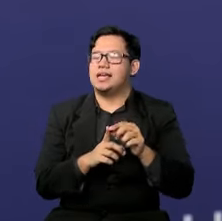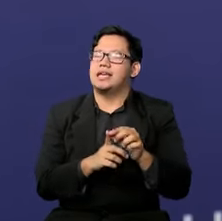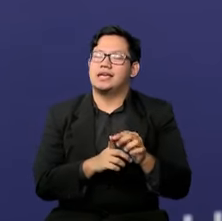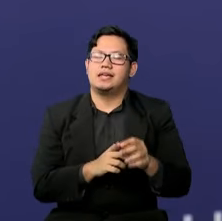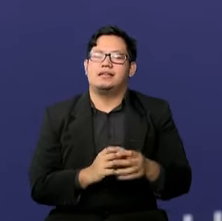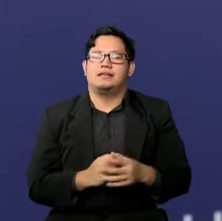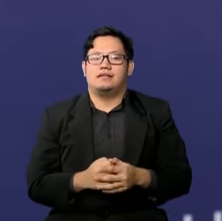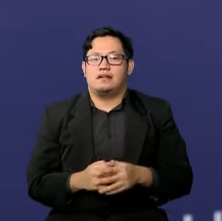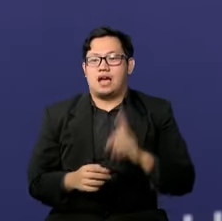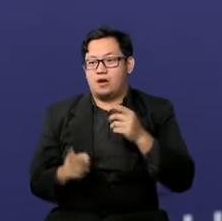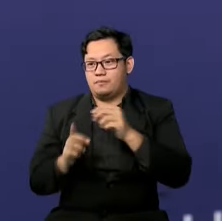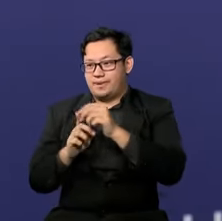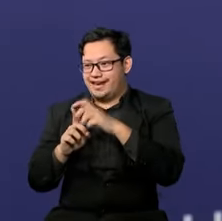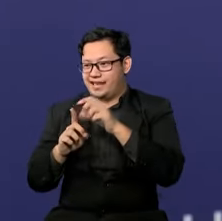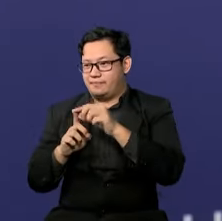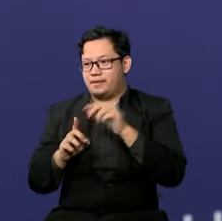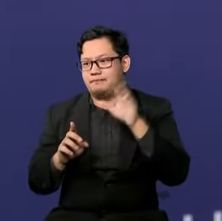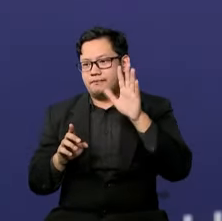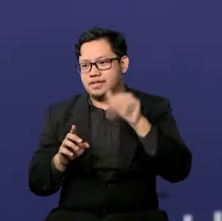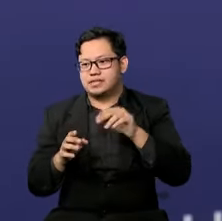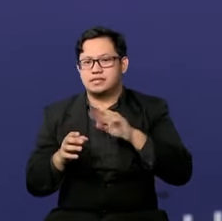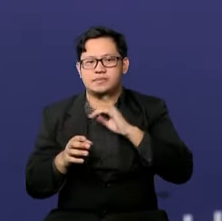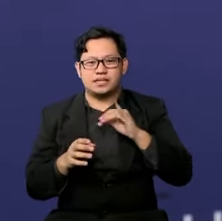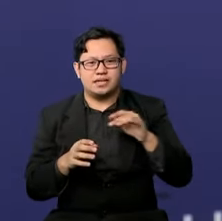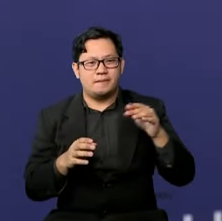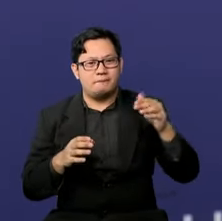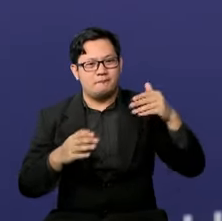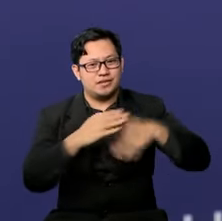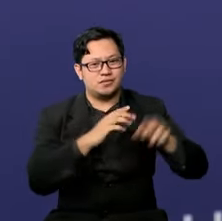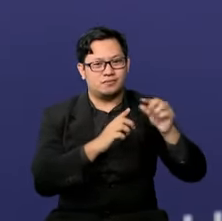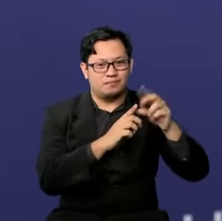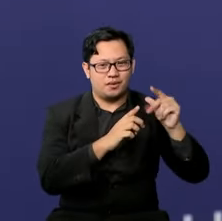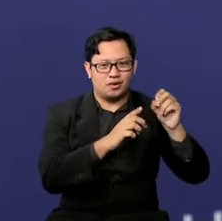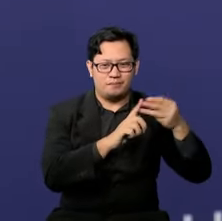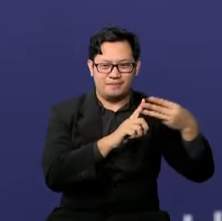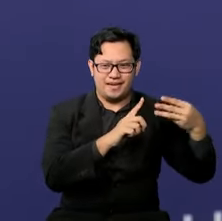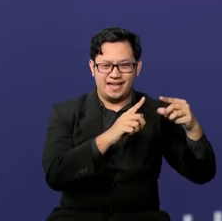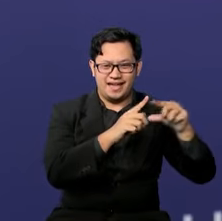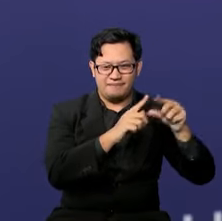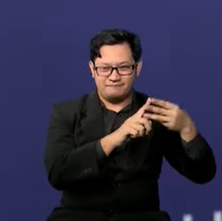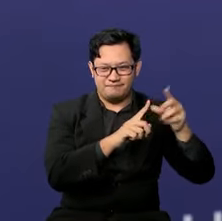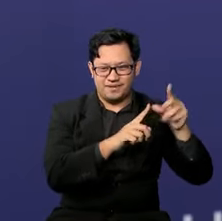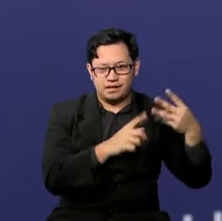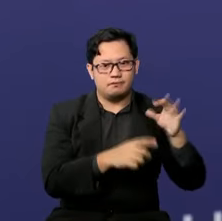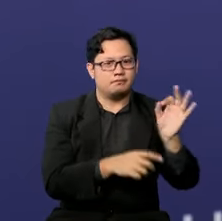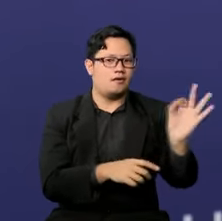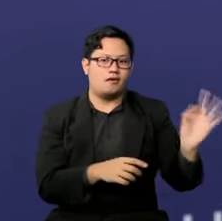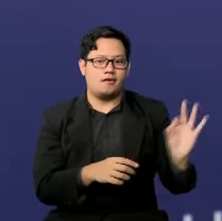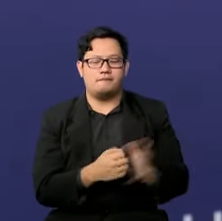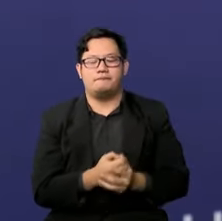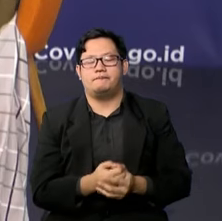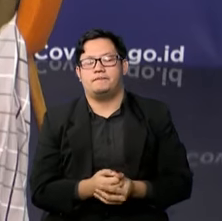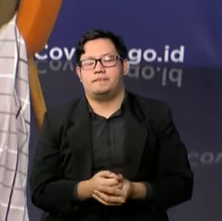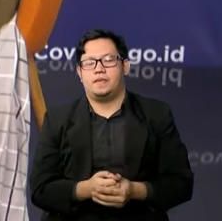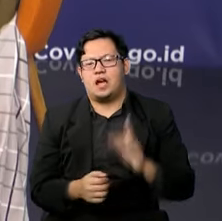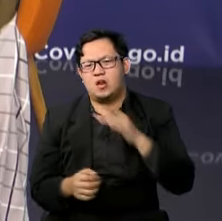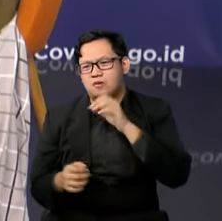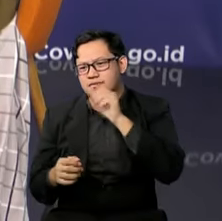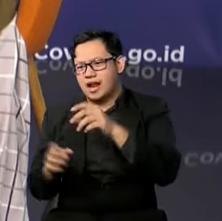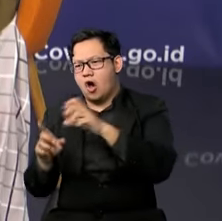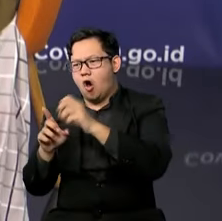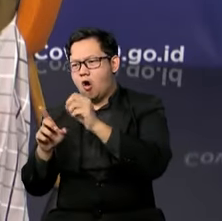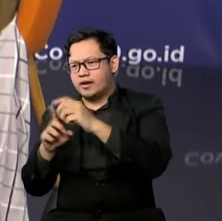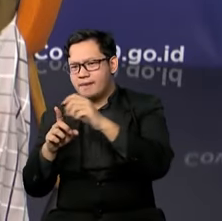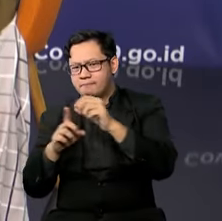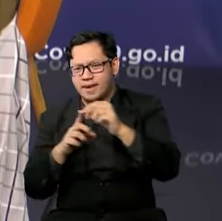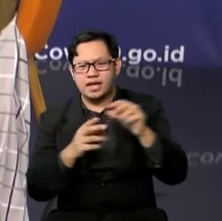belum pindah kotak kita belum masuk probable Jadi sebetulnya nih Mbak Evi kalau bicara odp sama PDB kita itu kita bukan